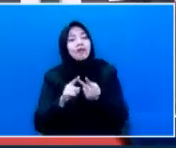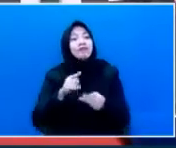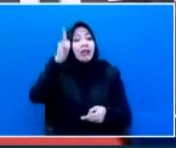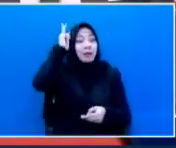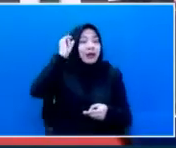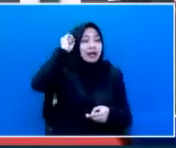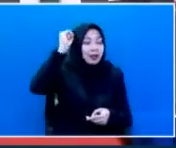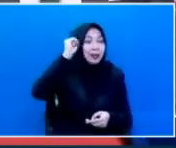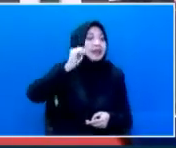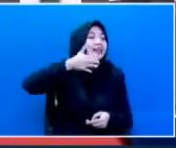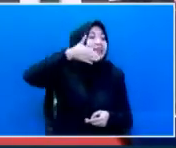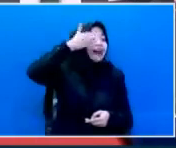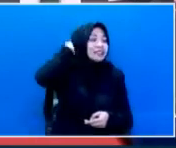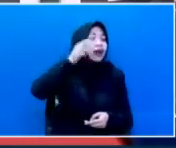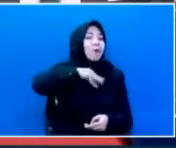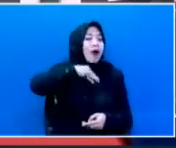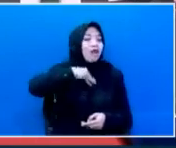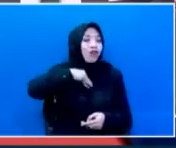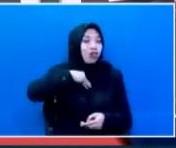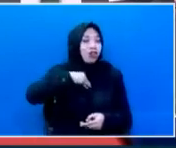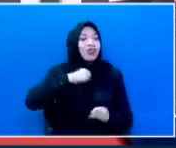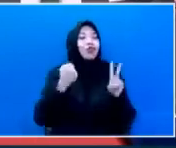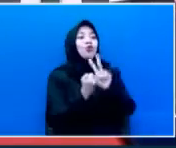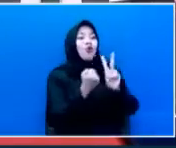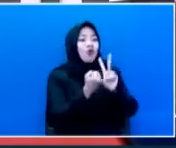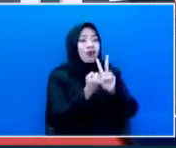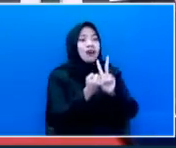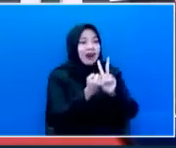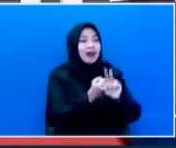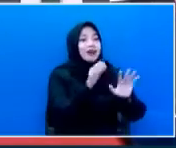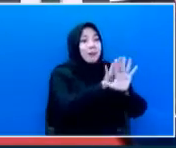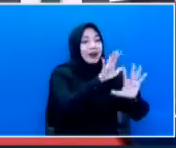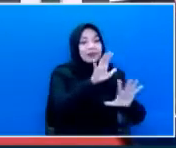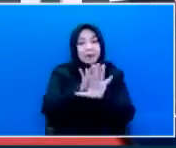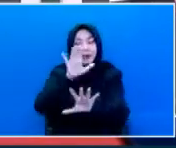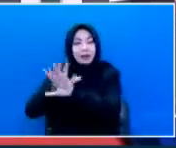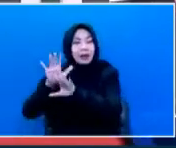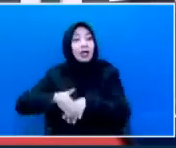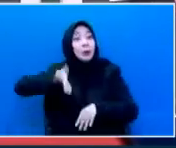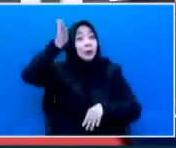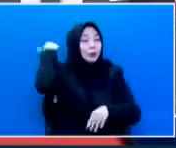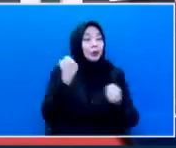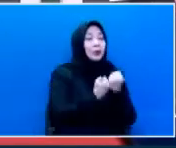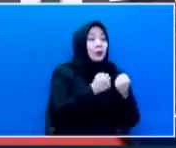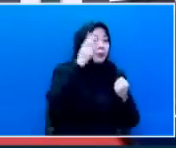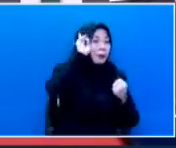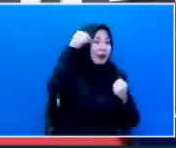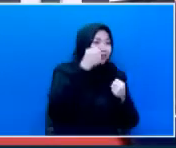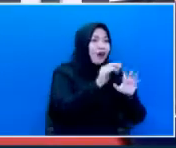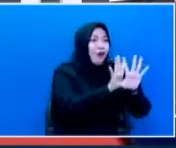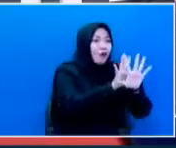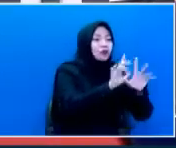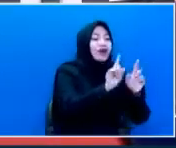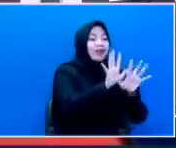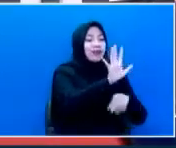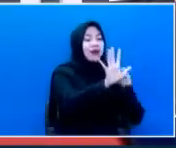jadi sesama mereka yang punya instrumen dan akses terhadap kekuasaan sekarang bertarung satu sama lain jadi menurut saya kekhawatiran